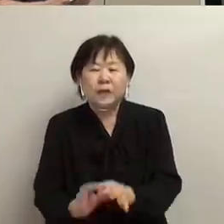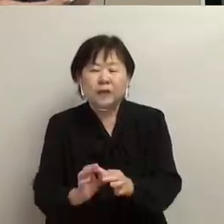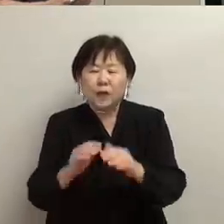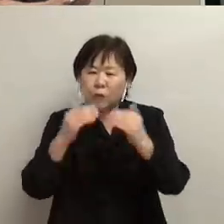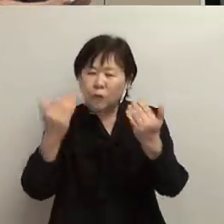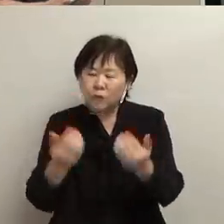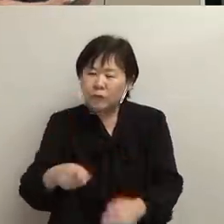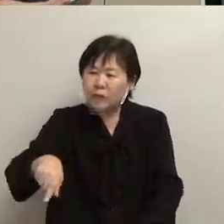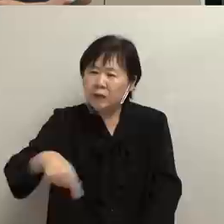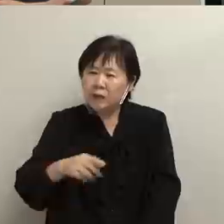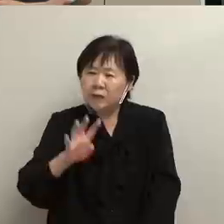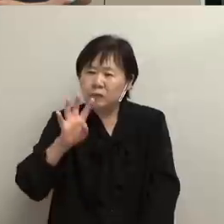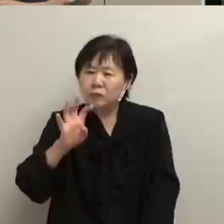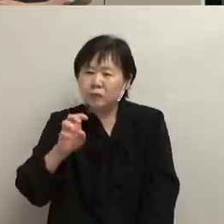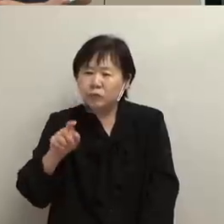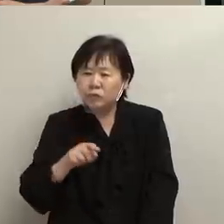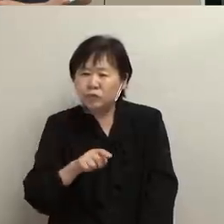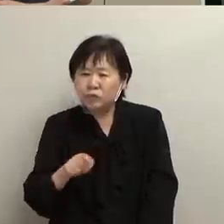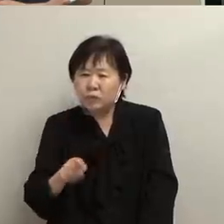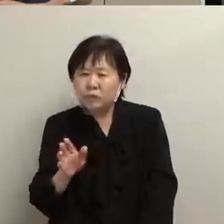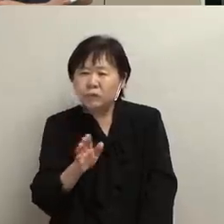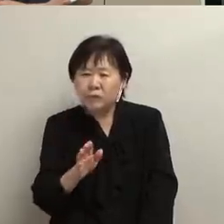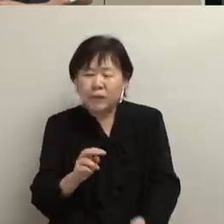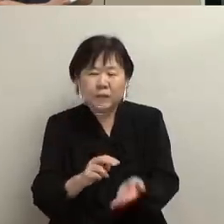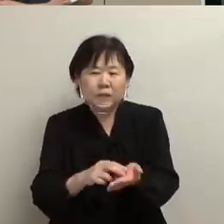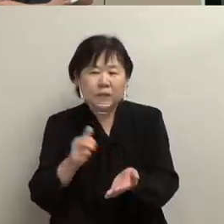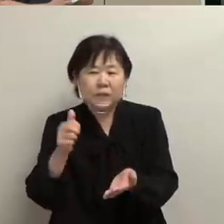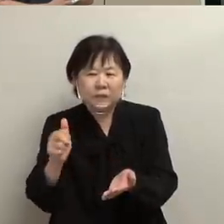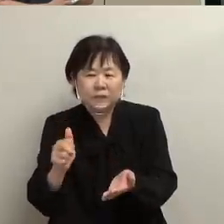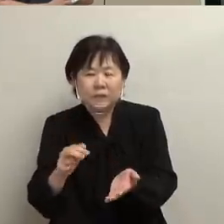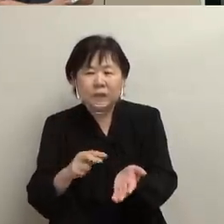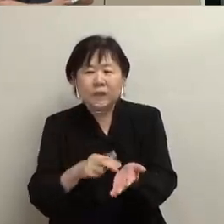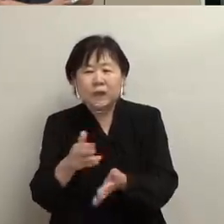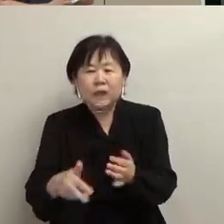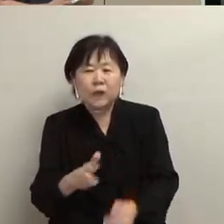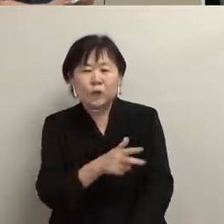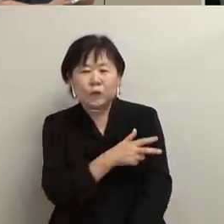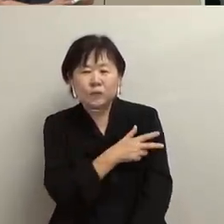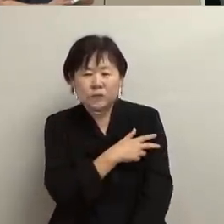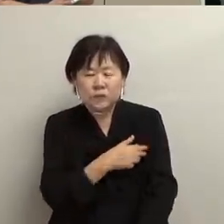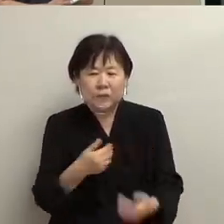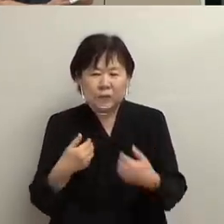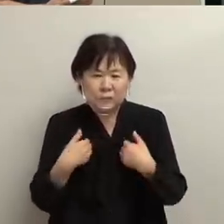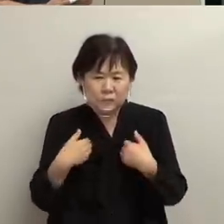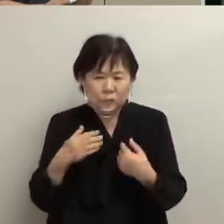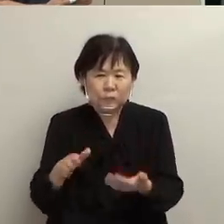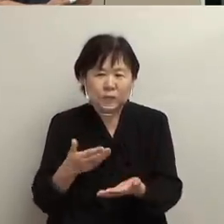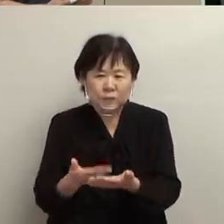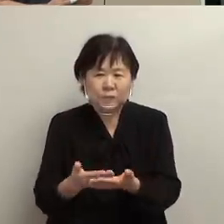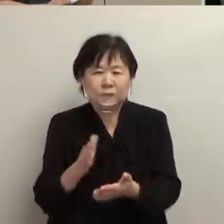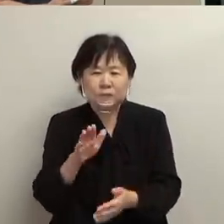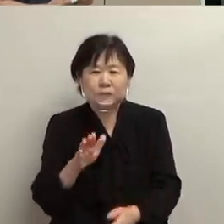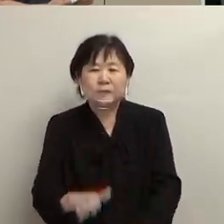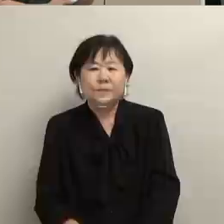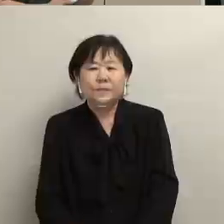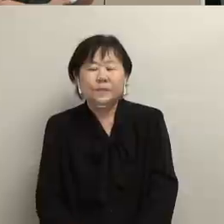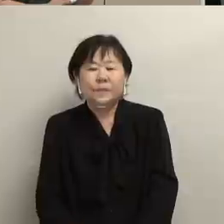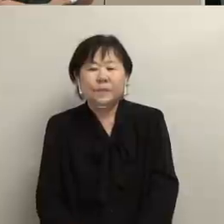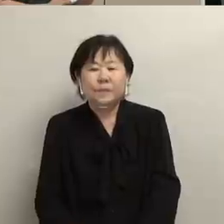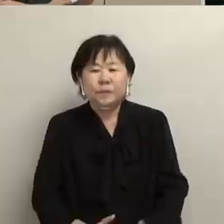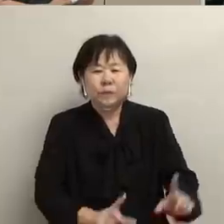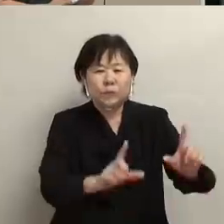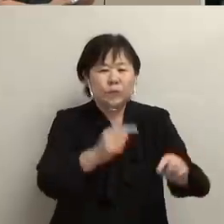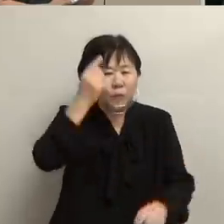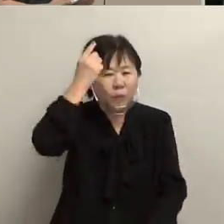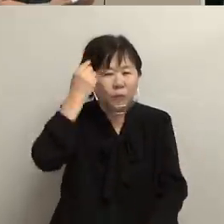ね140人エイド医師と看護師というところでも必要になってまいります共